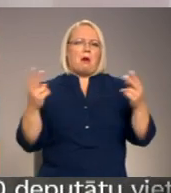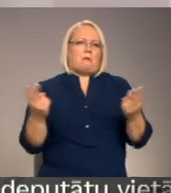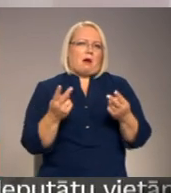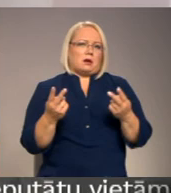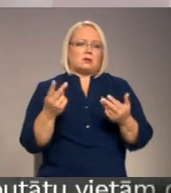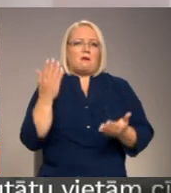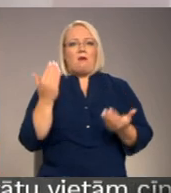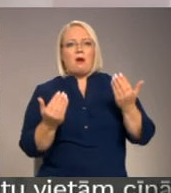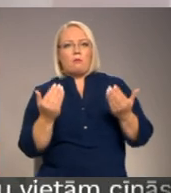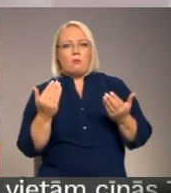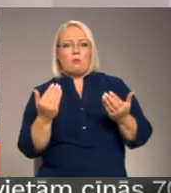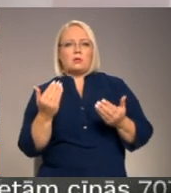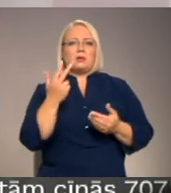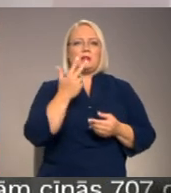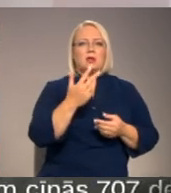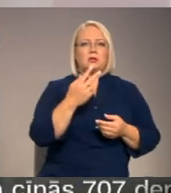pa kādiem